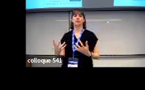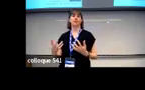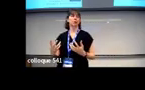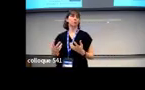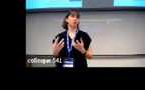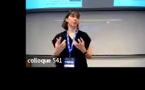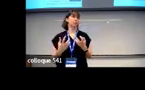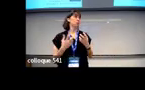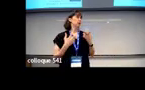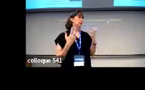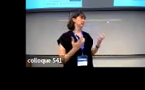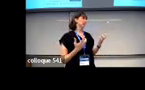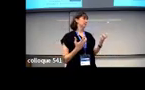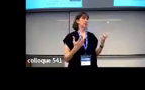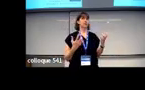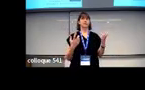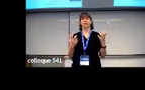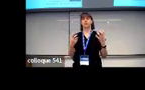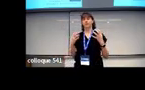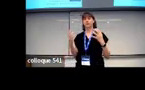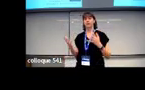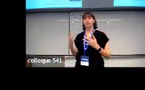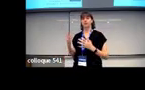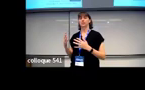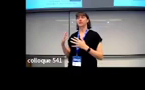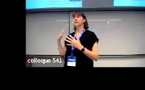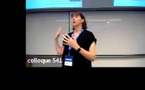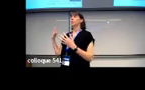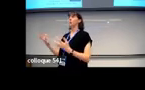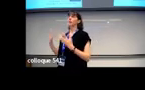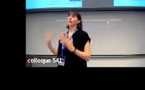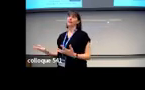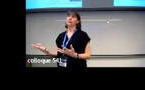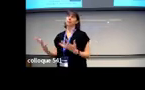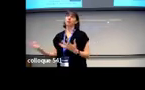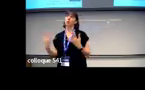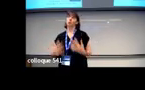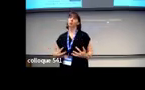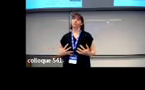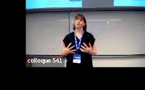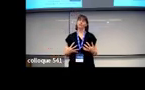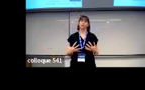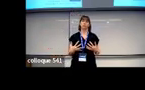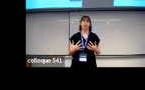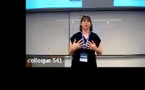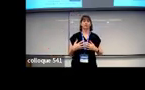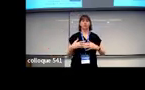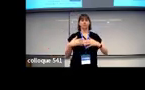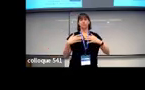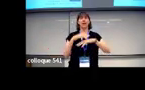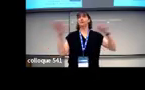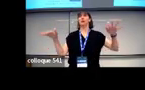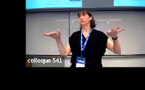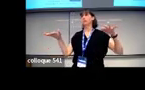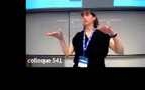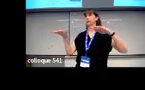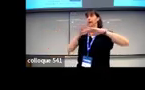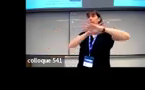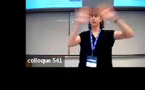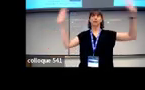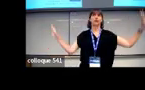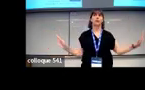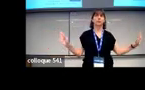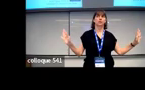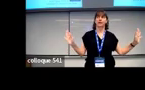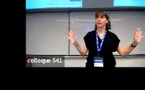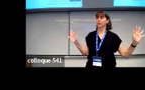c'était évidemment d'avoir le point de vue des étudiantes dans ce cas-ci. 3 des 4 avaient pris mon cours lorsqu'elles étaient au bac. Par hasard, j'ai